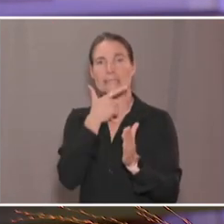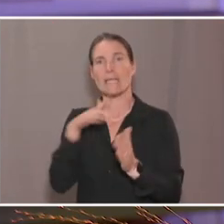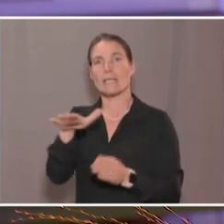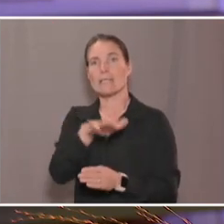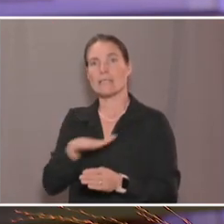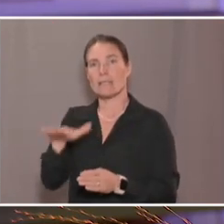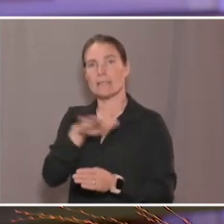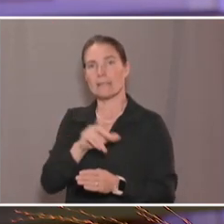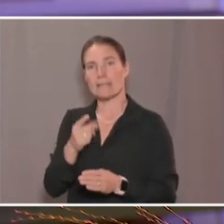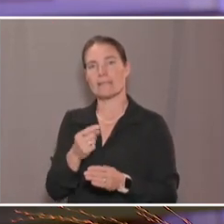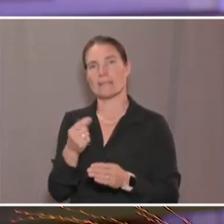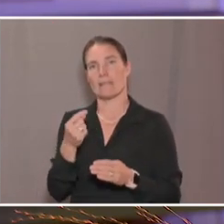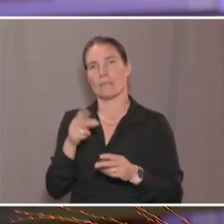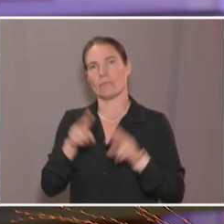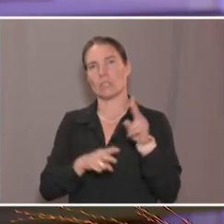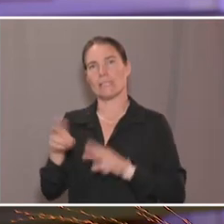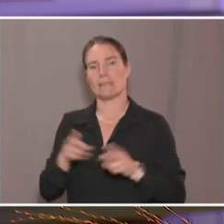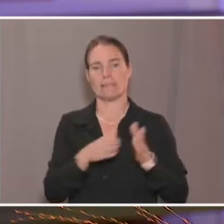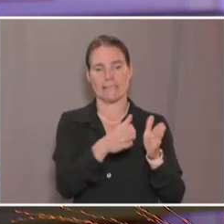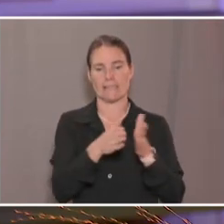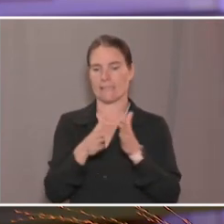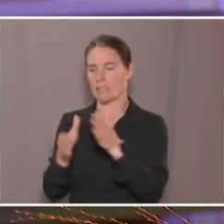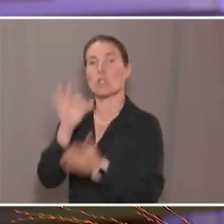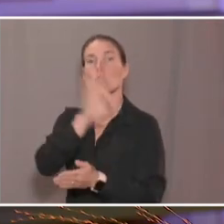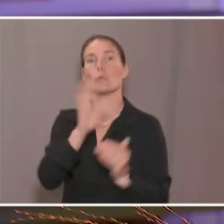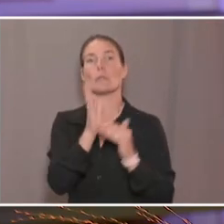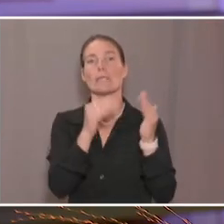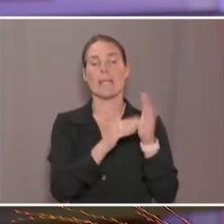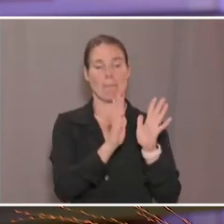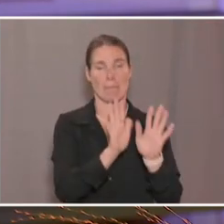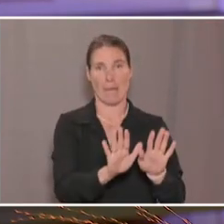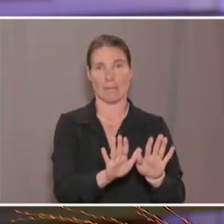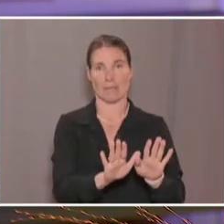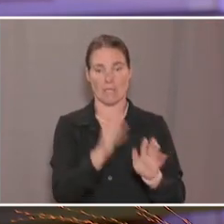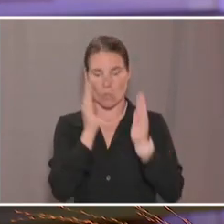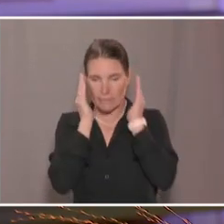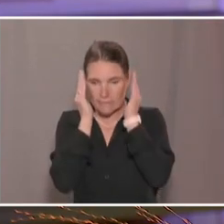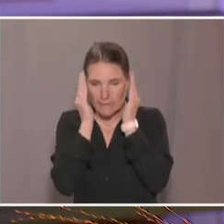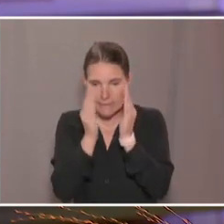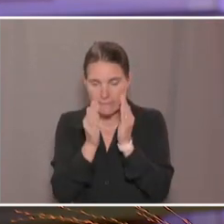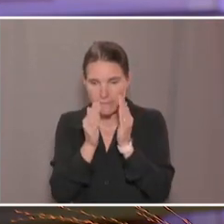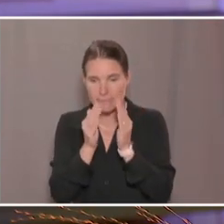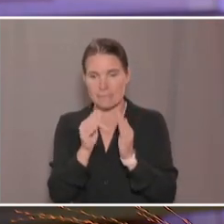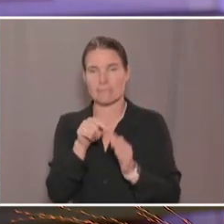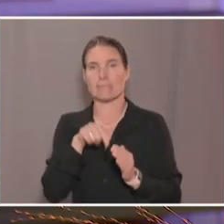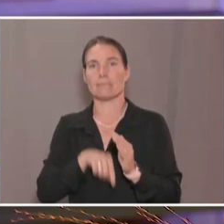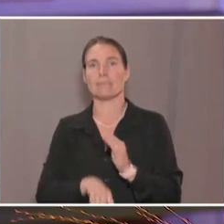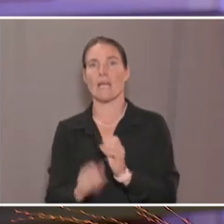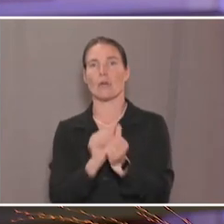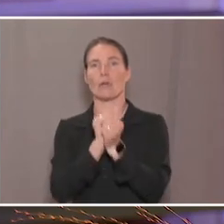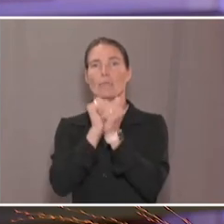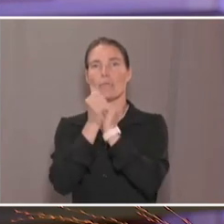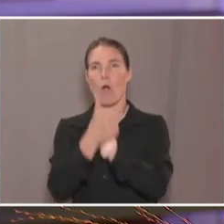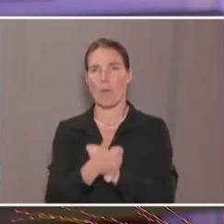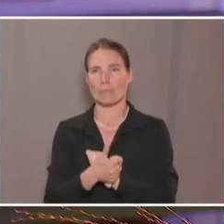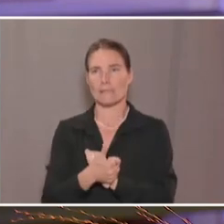das mehrgliedrige deutsche Schulsystem unangetastet, konzentrierten sich stattdessen auf Reform der